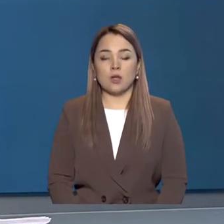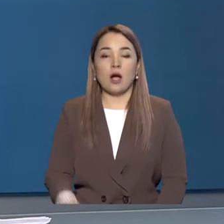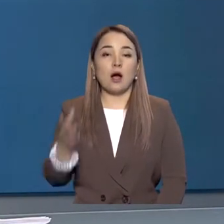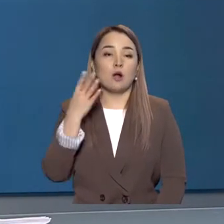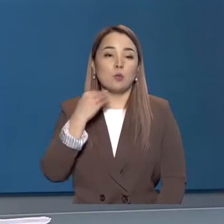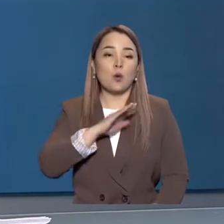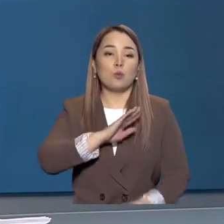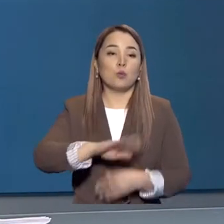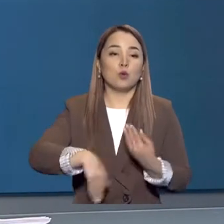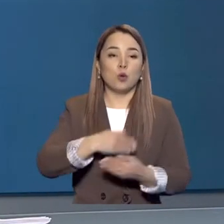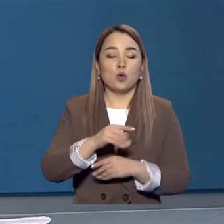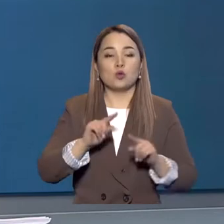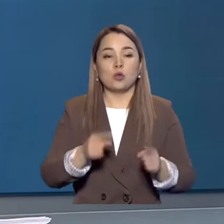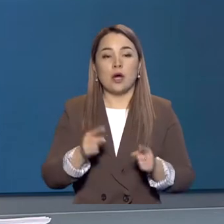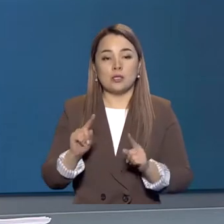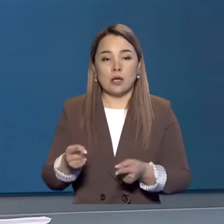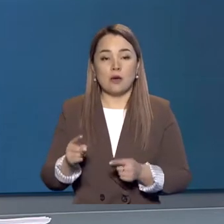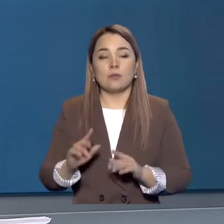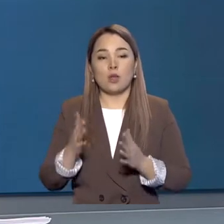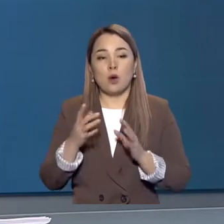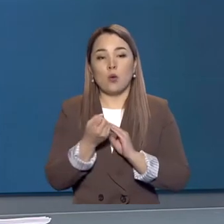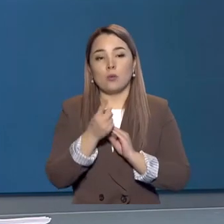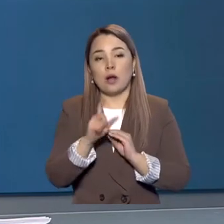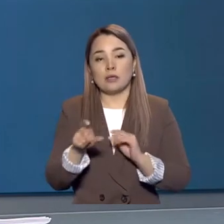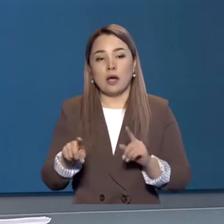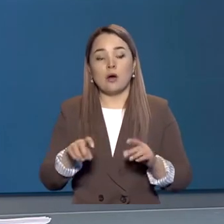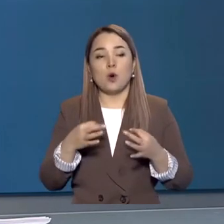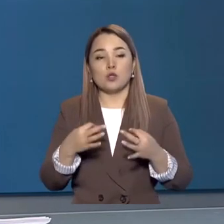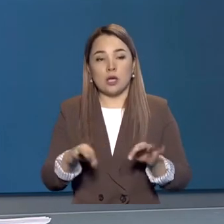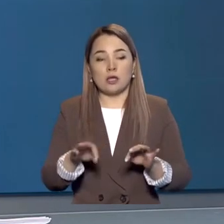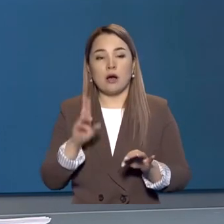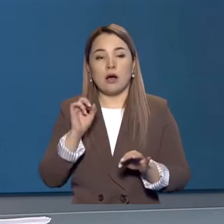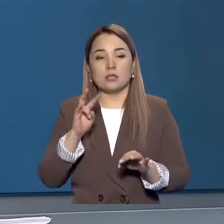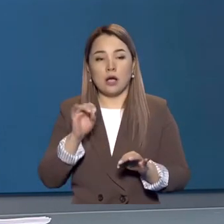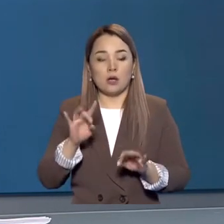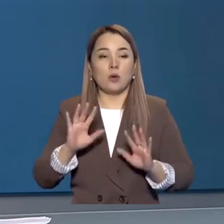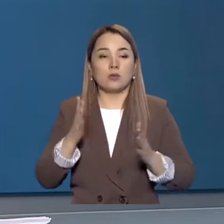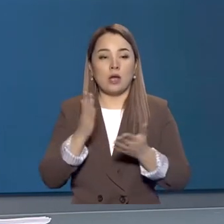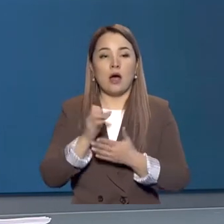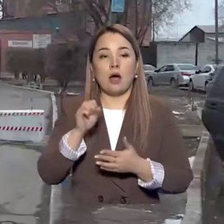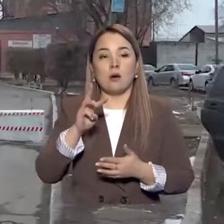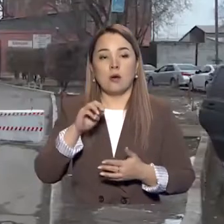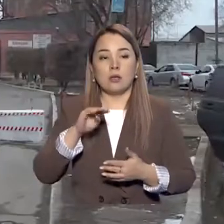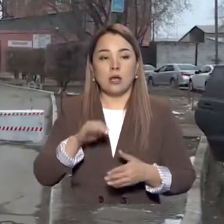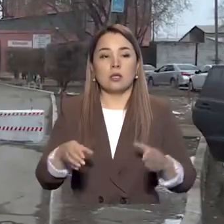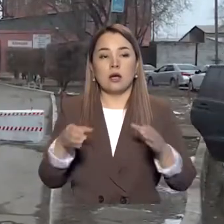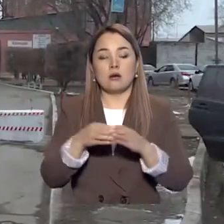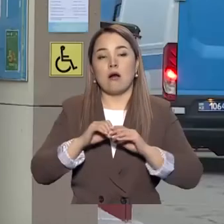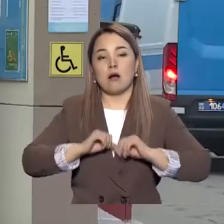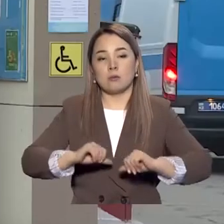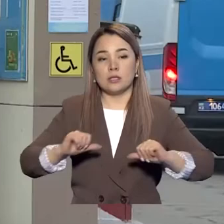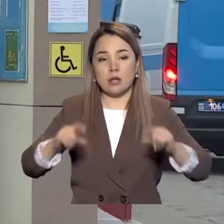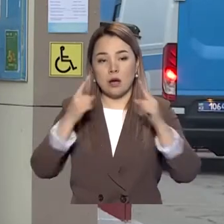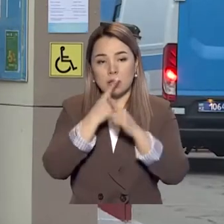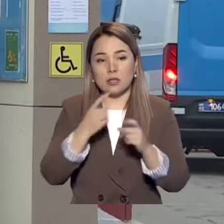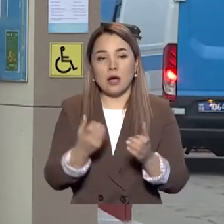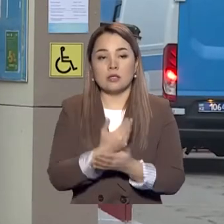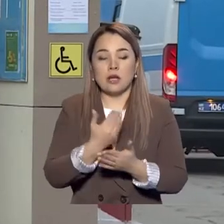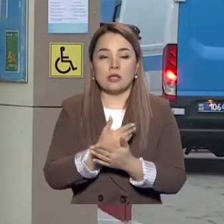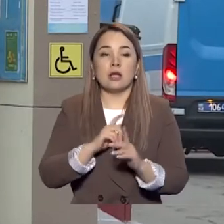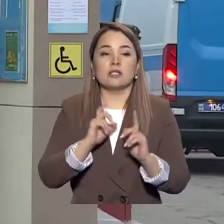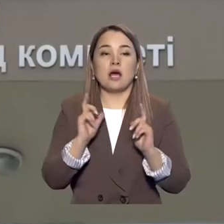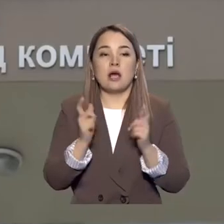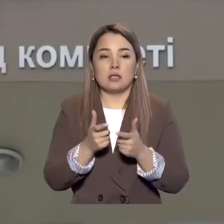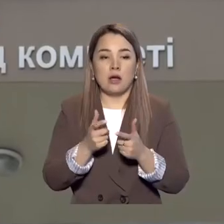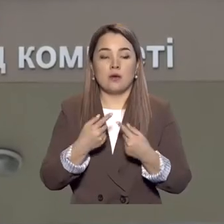Алматыда бүлік кезінде ұсталған 11 адам босатылды. Қаңтар оқиғасына қатысты құрылған аманат комиссиясы өкілдерінің хабарлауынша,